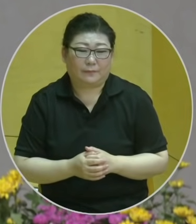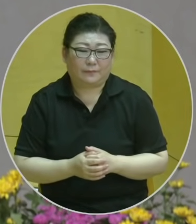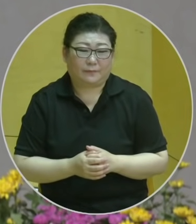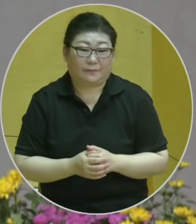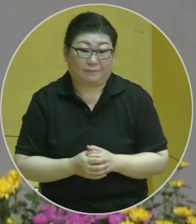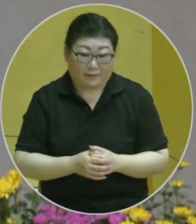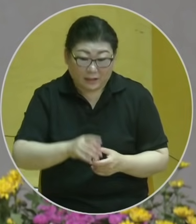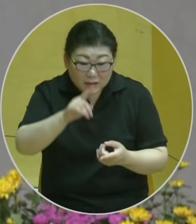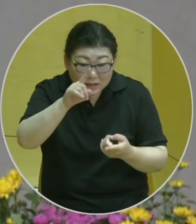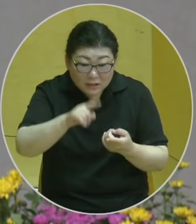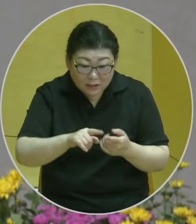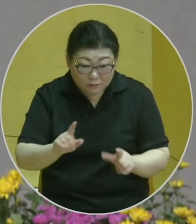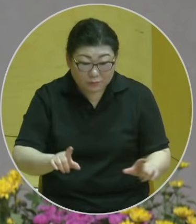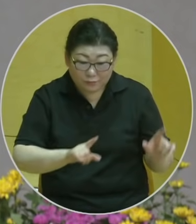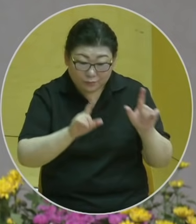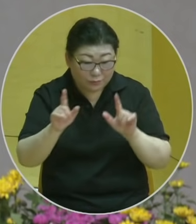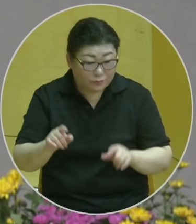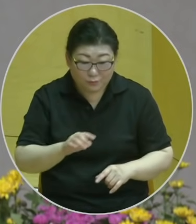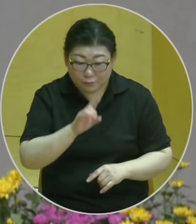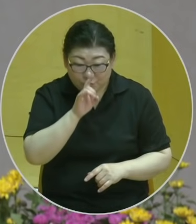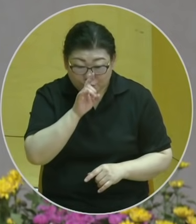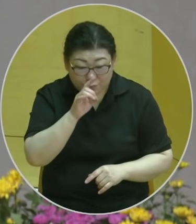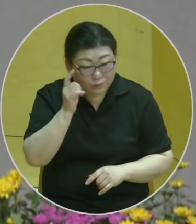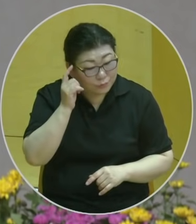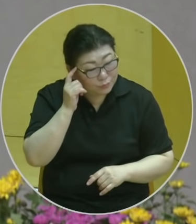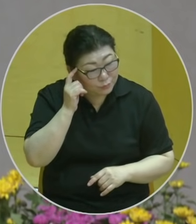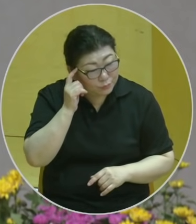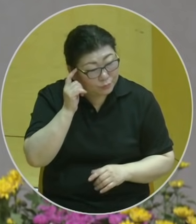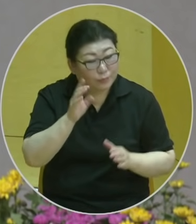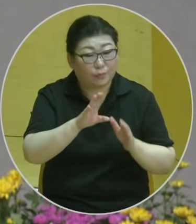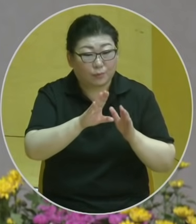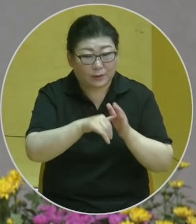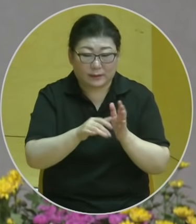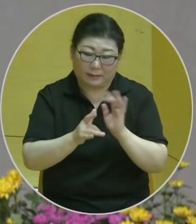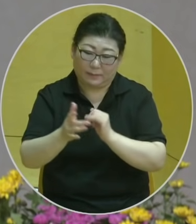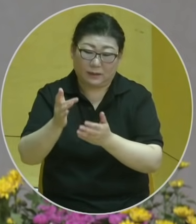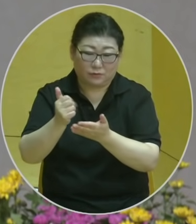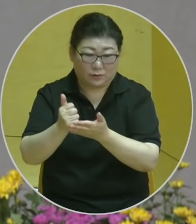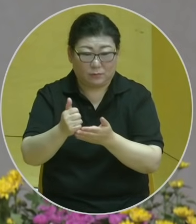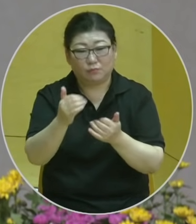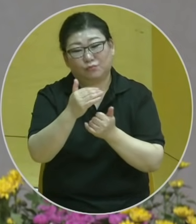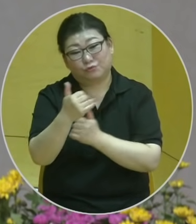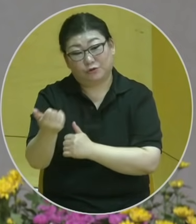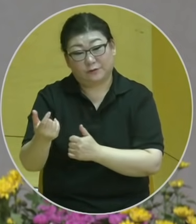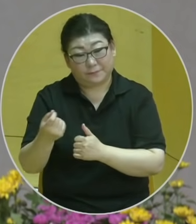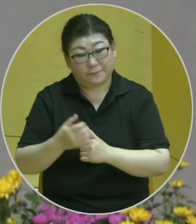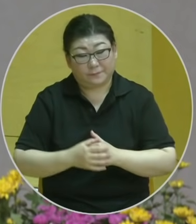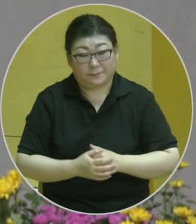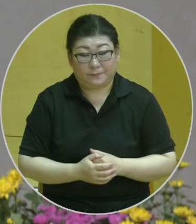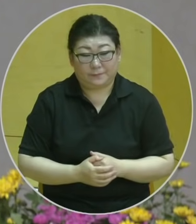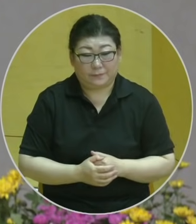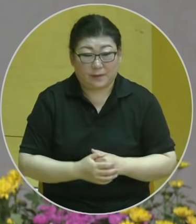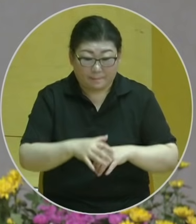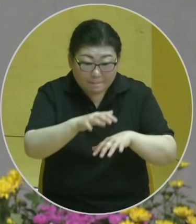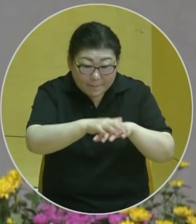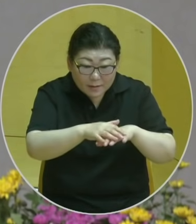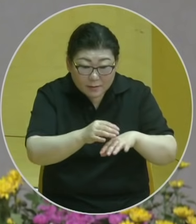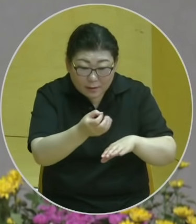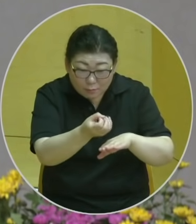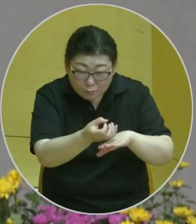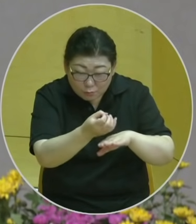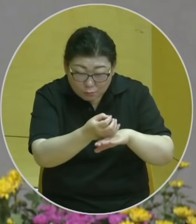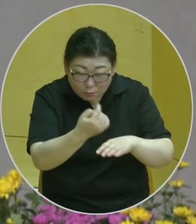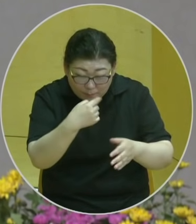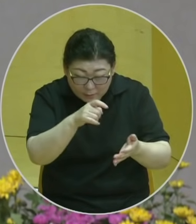안 되겠다는 생각을 하고 있던 차에 아마 예수님을 부르시지 않았나 하는 생각을 하게 됩니다. 밭에 보물을 발견한